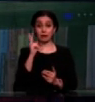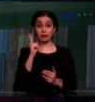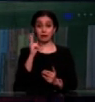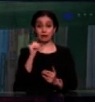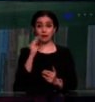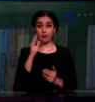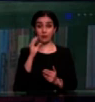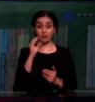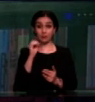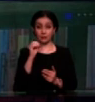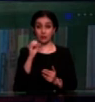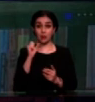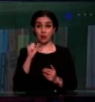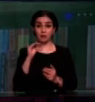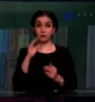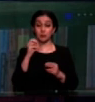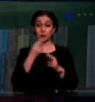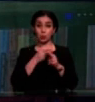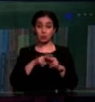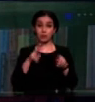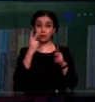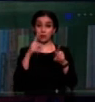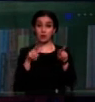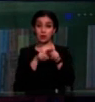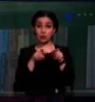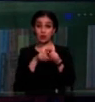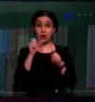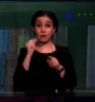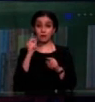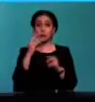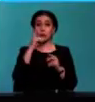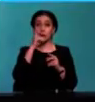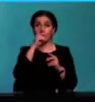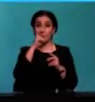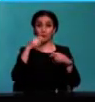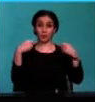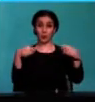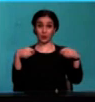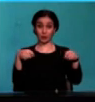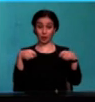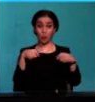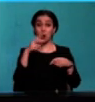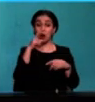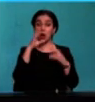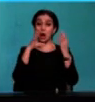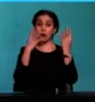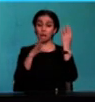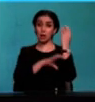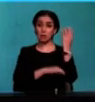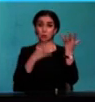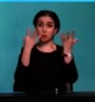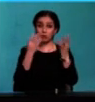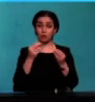кафе-автомата. В торговом центре два одинаковых автомата продают кофе. Вероятность того, что к концу дня в